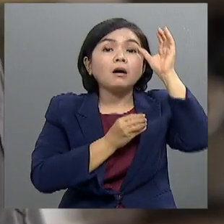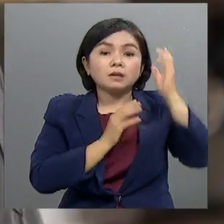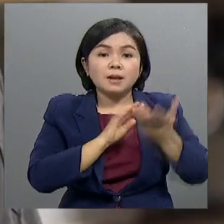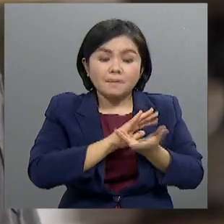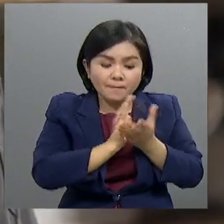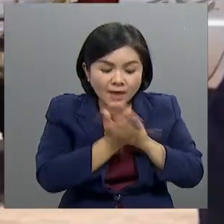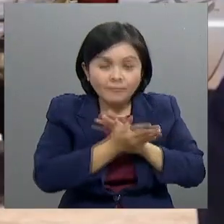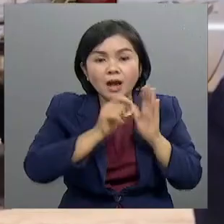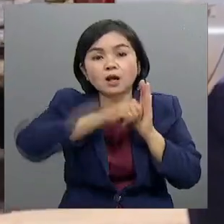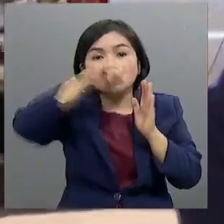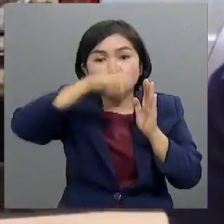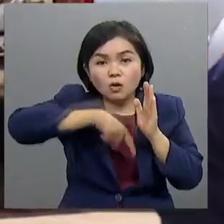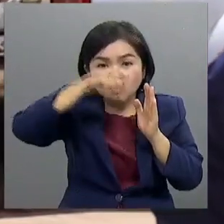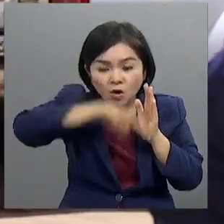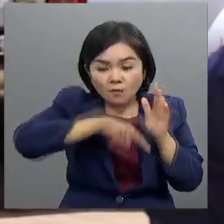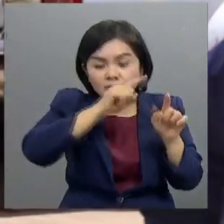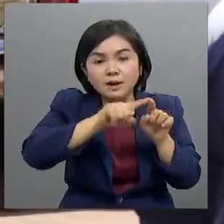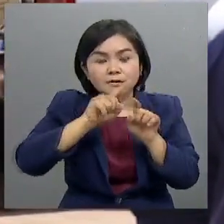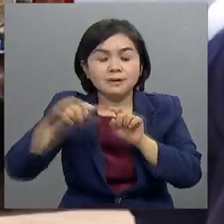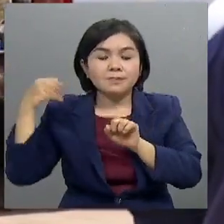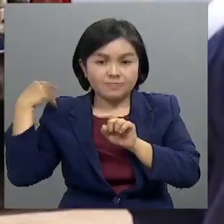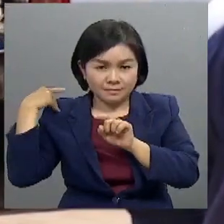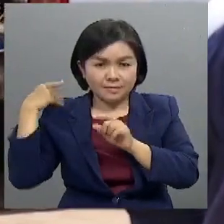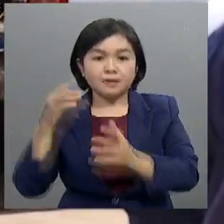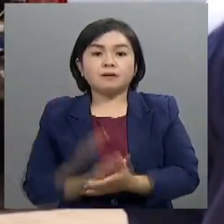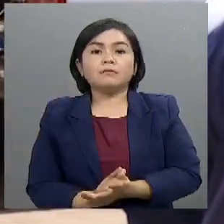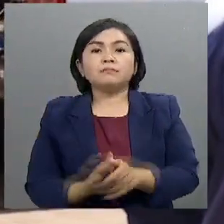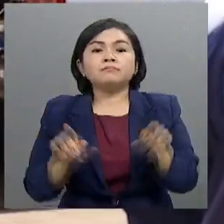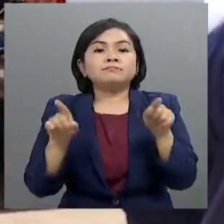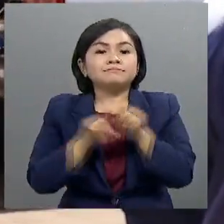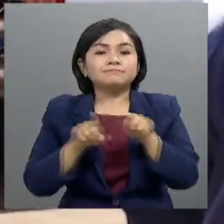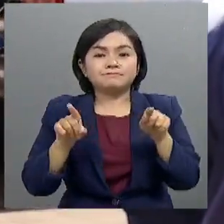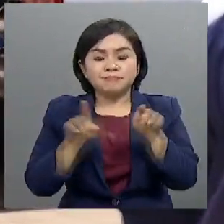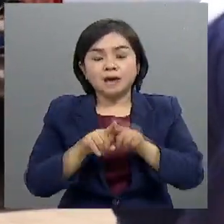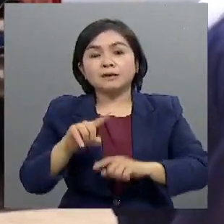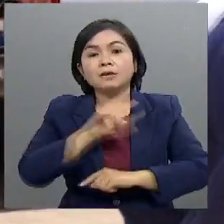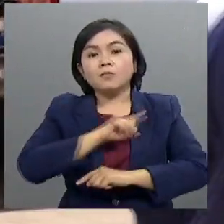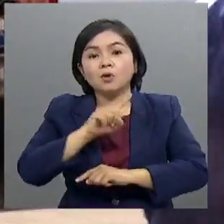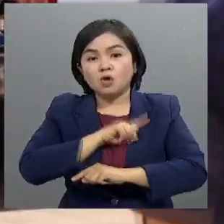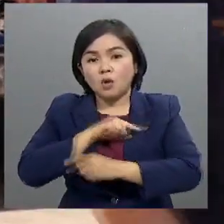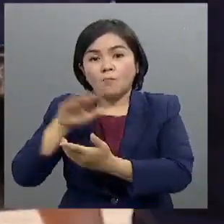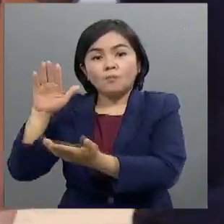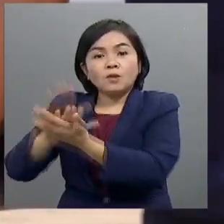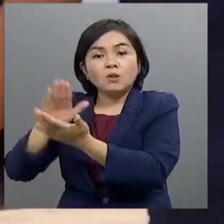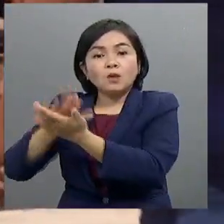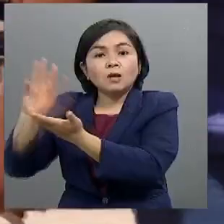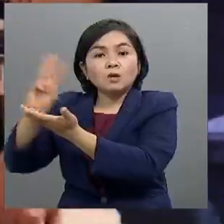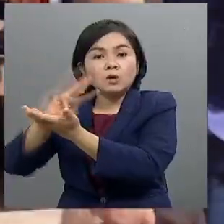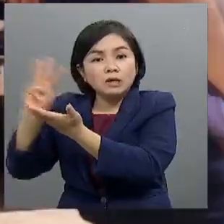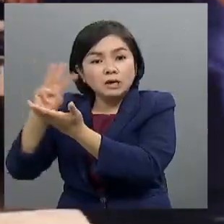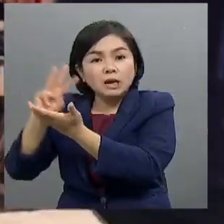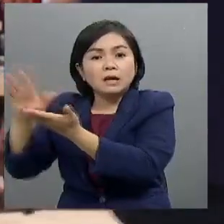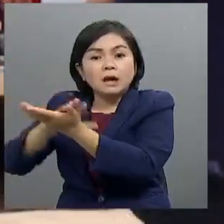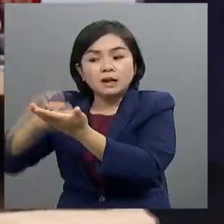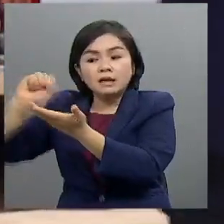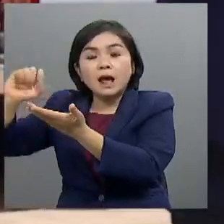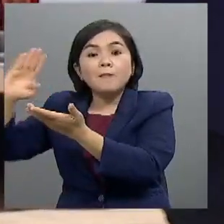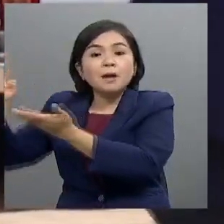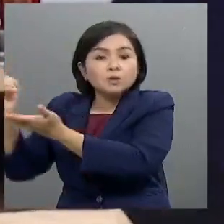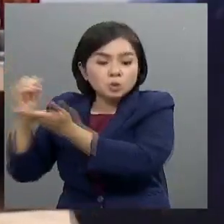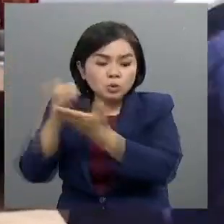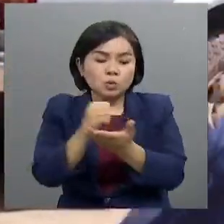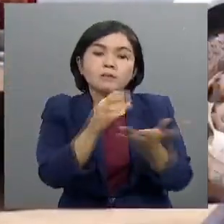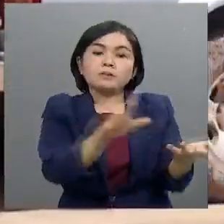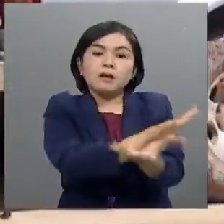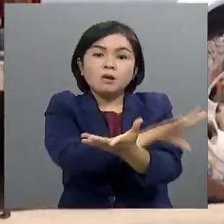แซมอุปกรณ์ขับนี่คือบทบาทและหน้าที่หนึ่งนะครับของสถาบันการศึกษาคือการบริการสังคมและเป็นส่วน